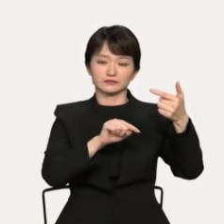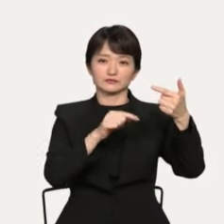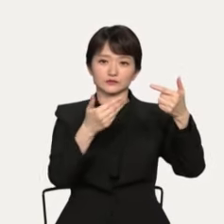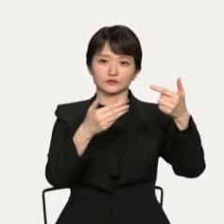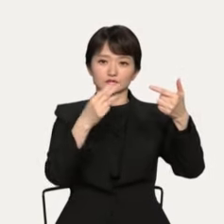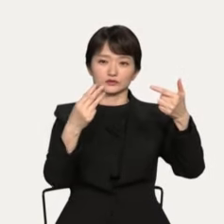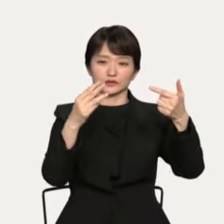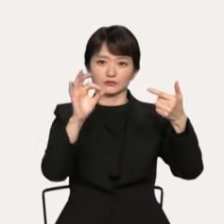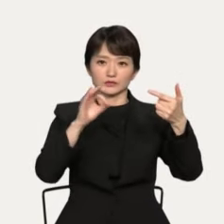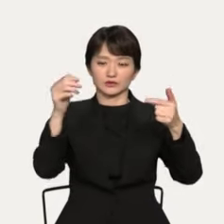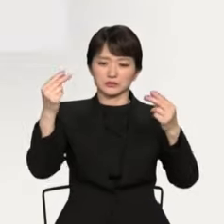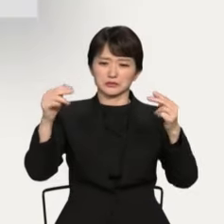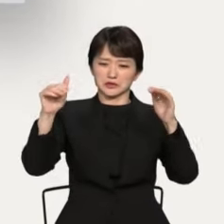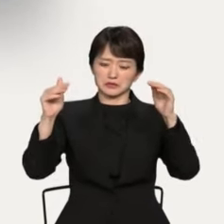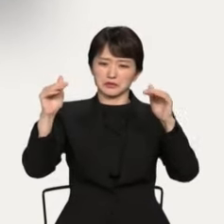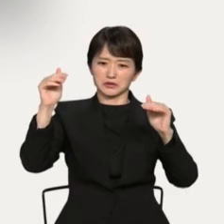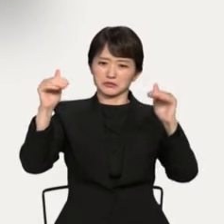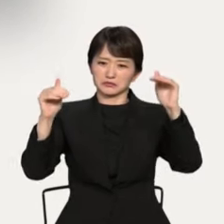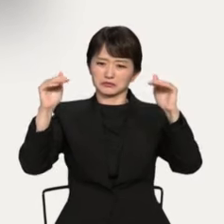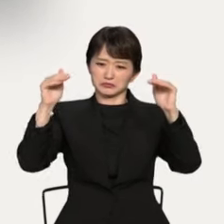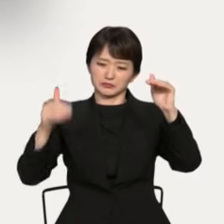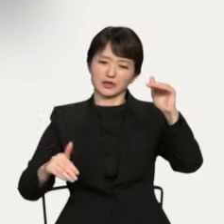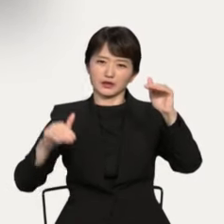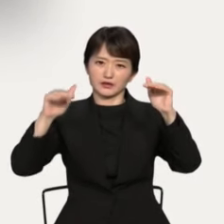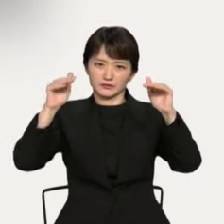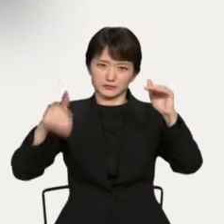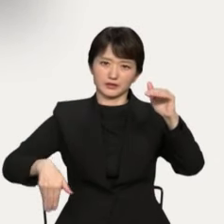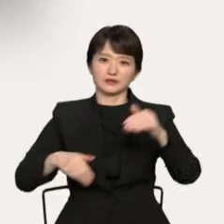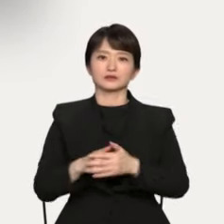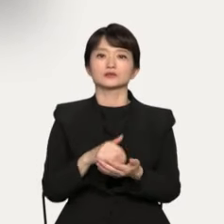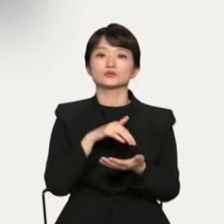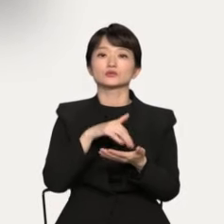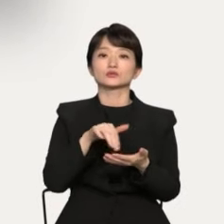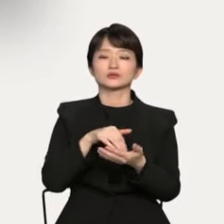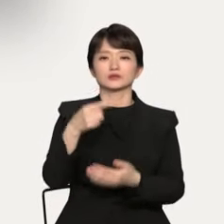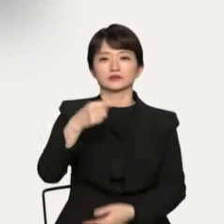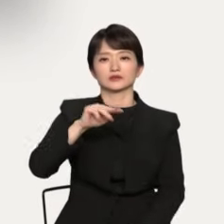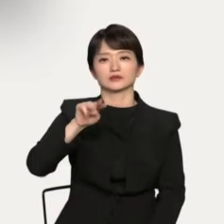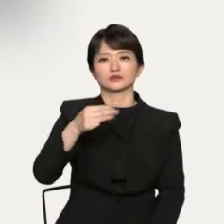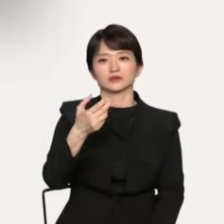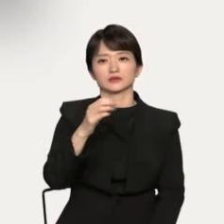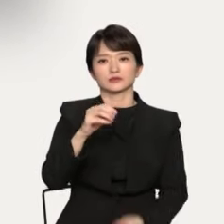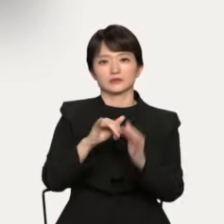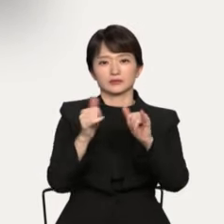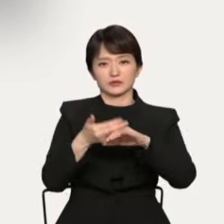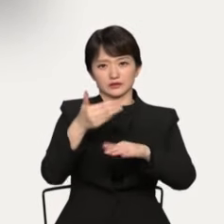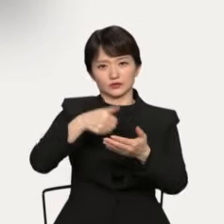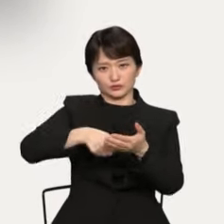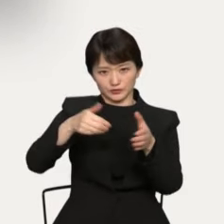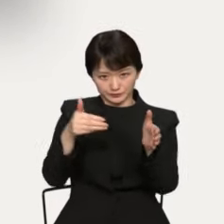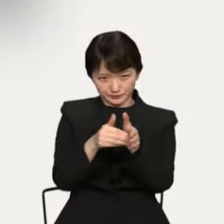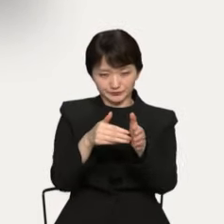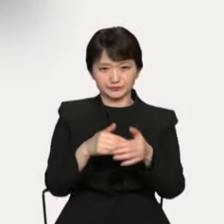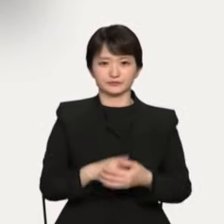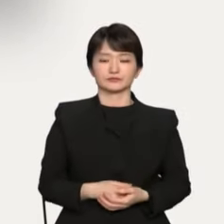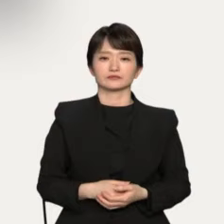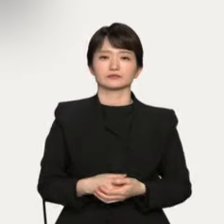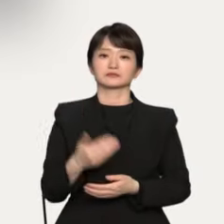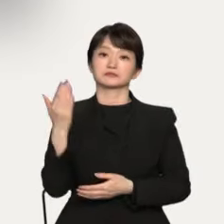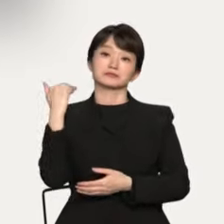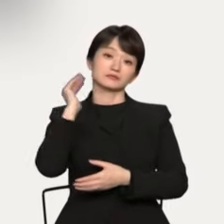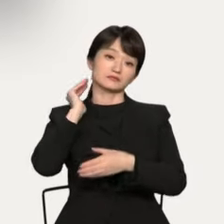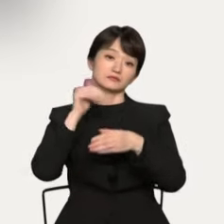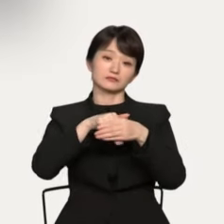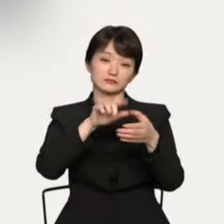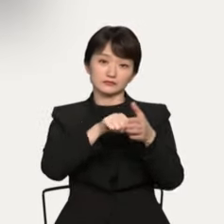36.93%에는 못 미쳤습니다. 숫자로는 1,380만 명 이상이 이미 투표를 마친 겁니다. 다만 지난 대선의